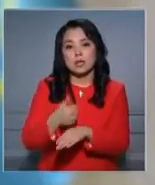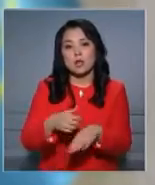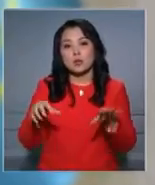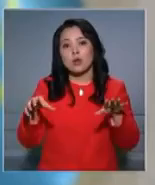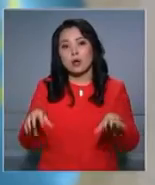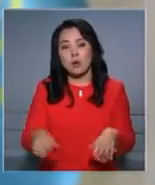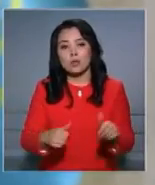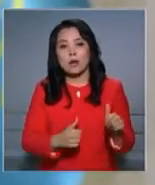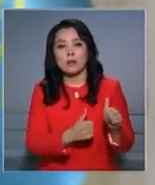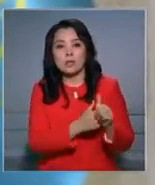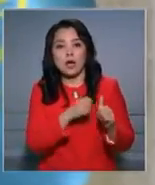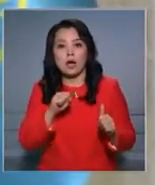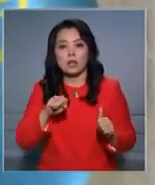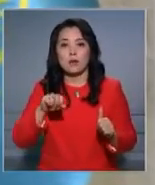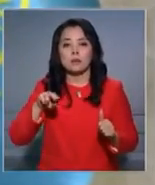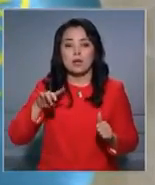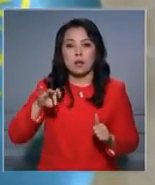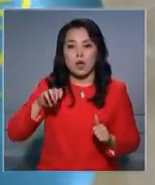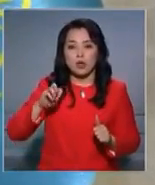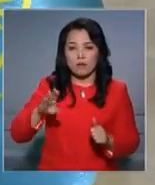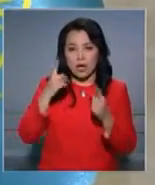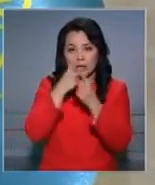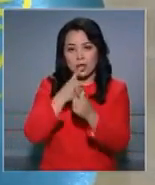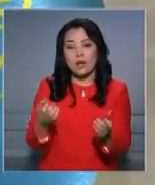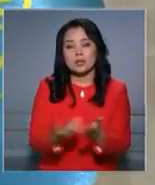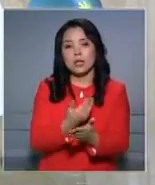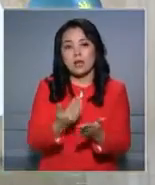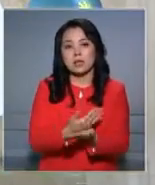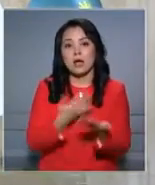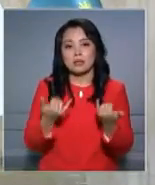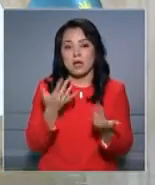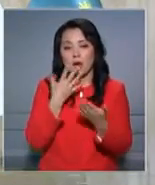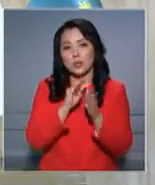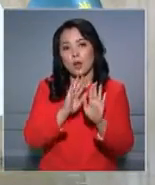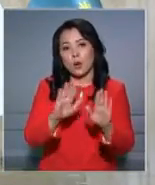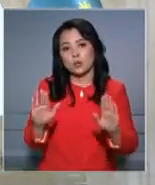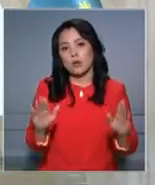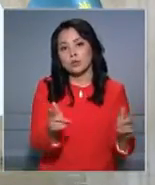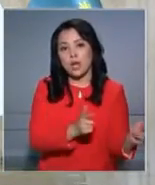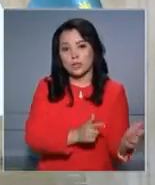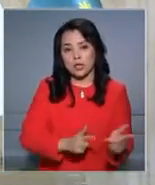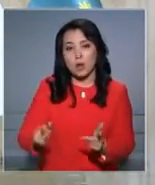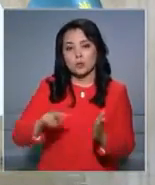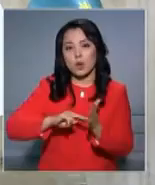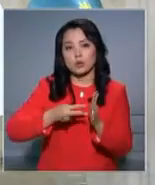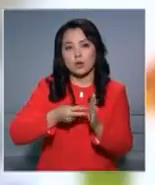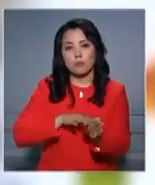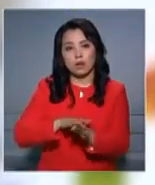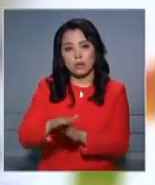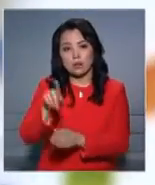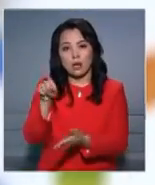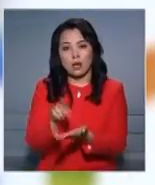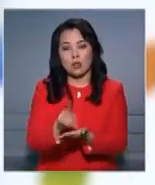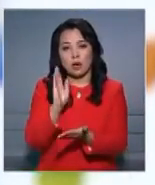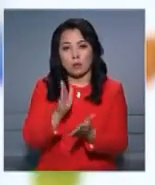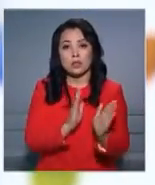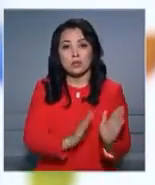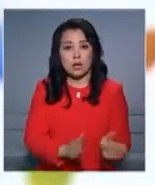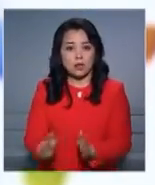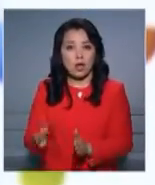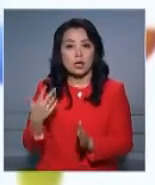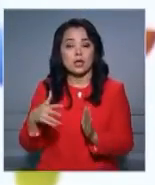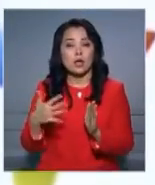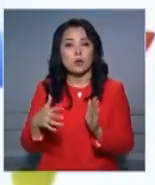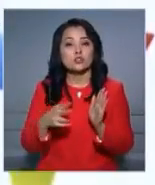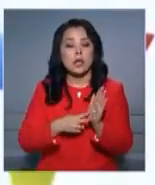төрағасының орынбасары Әлішер Пірменовтің айтуынша, бұл тұрғыда көрмеге дайындық жоспарлы түрде жүргізіліп жатыр. Қазірге дейін 57